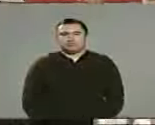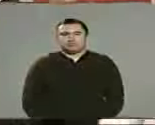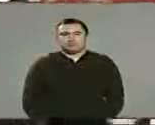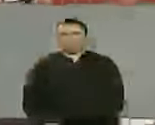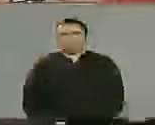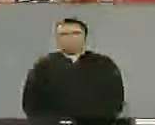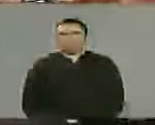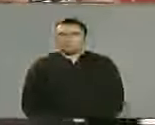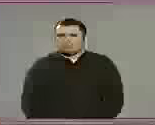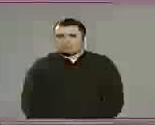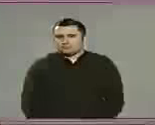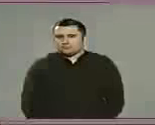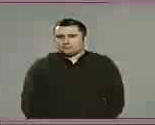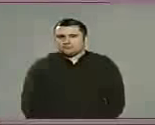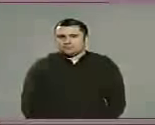Versteht ihr?